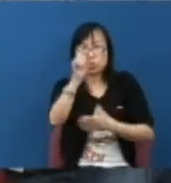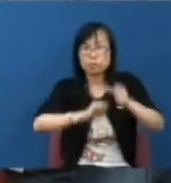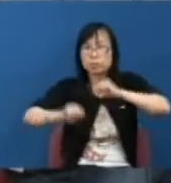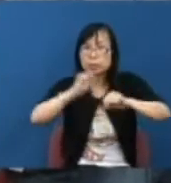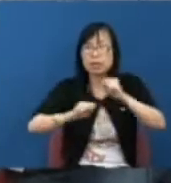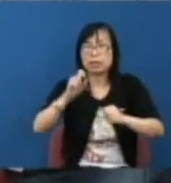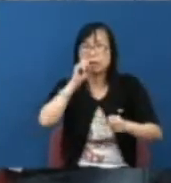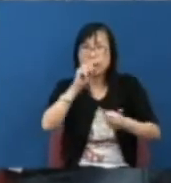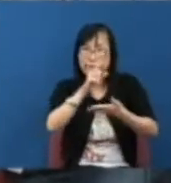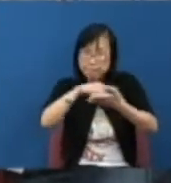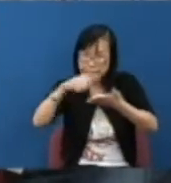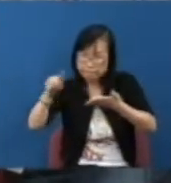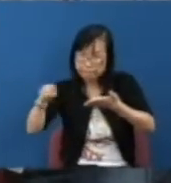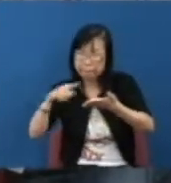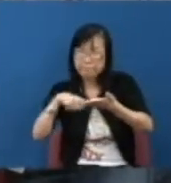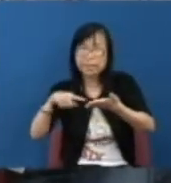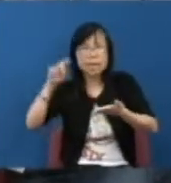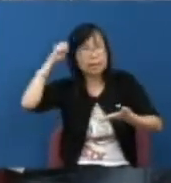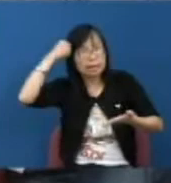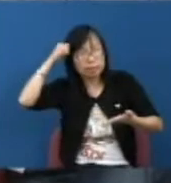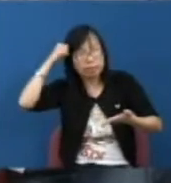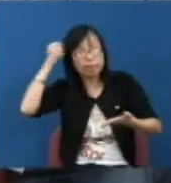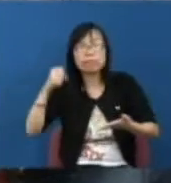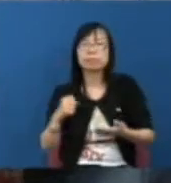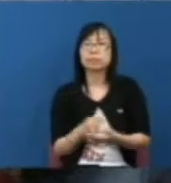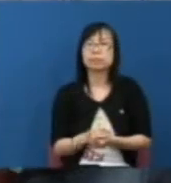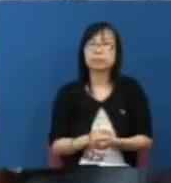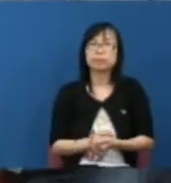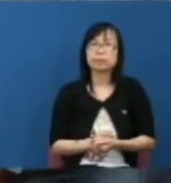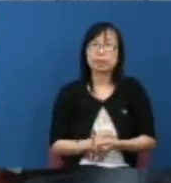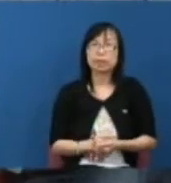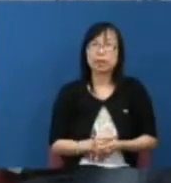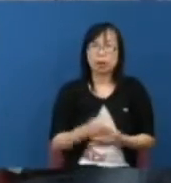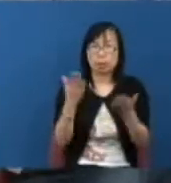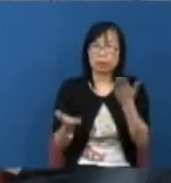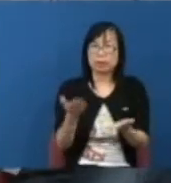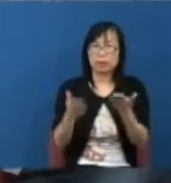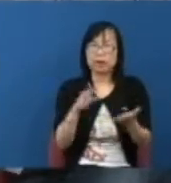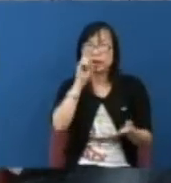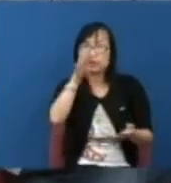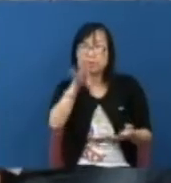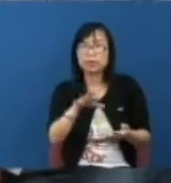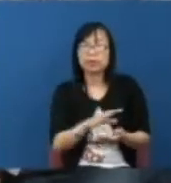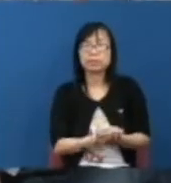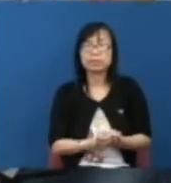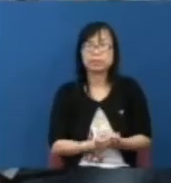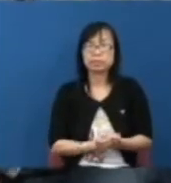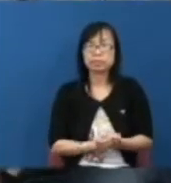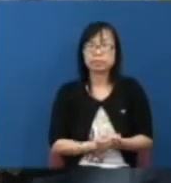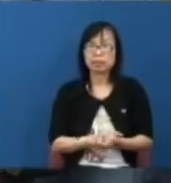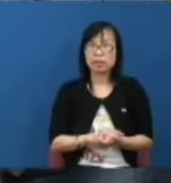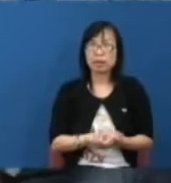問卷嘅，即係就與頭先我哋講嘅諗法啦啲咁嘅嘢，咁我哋或者都講講啦，咁其實我